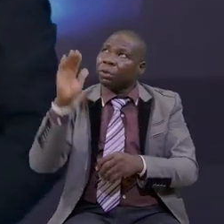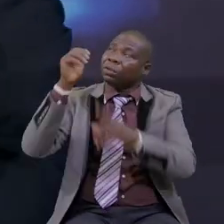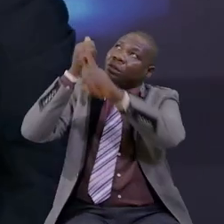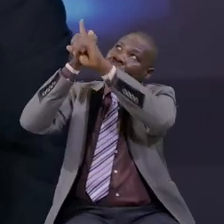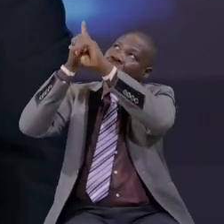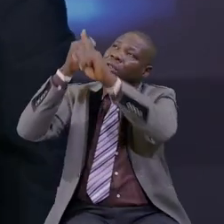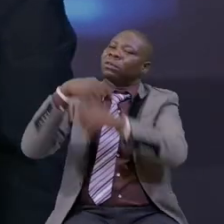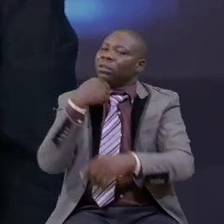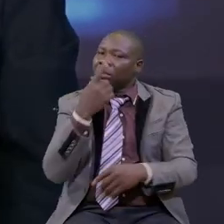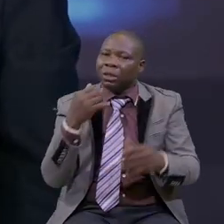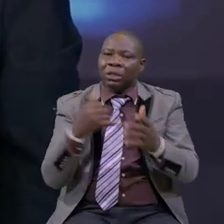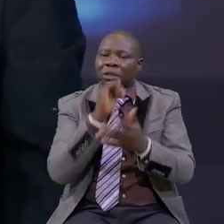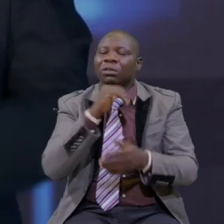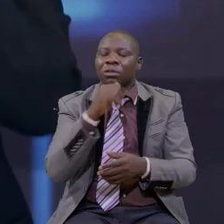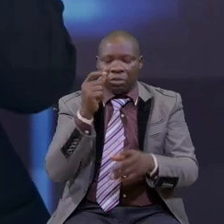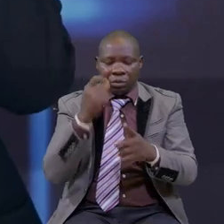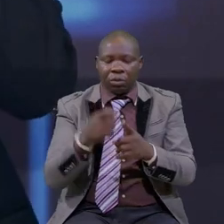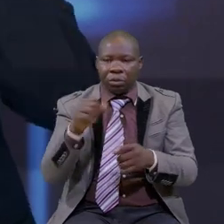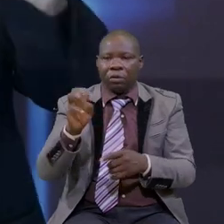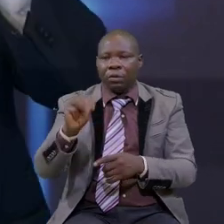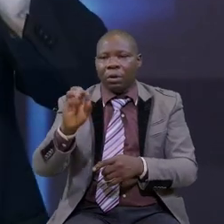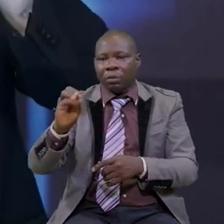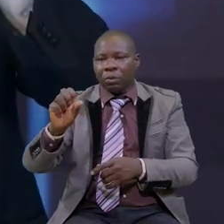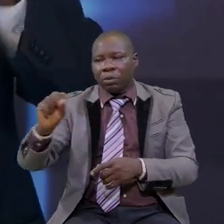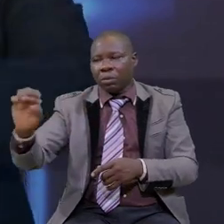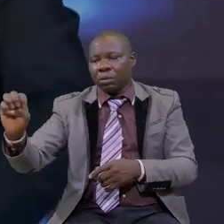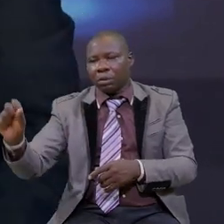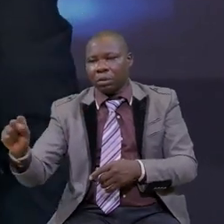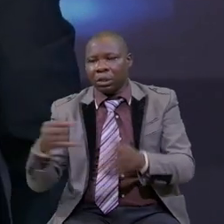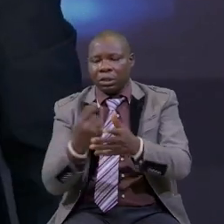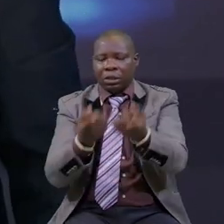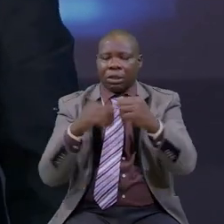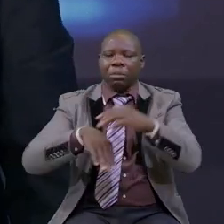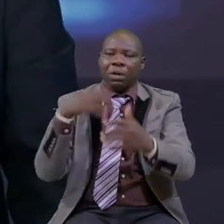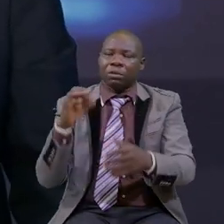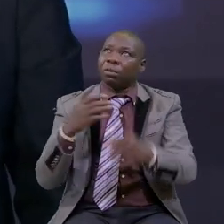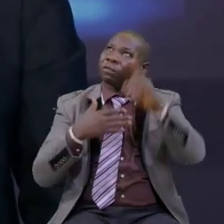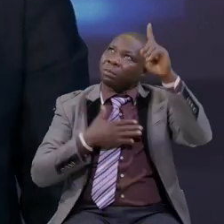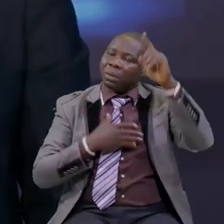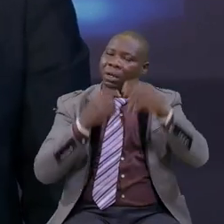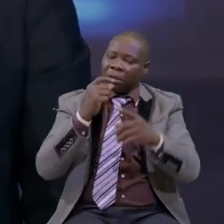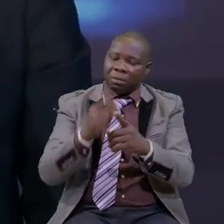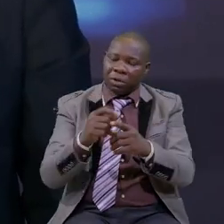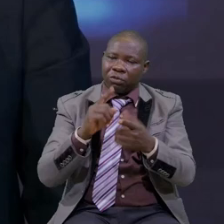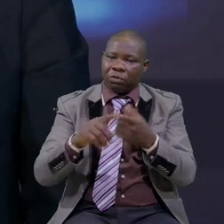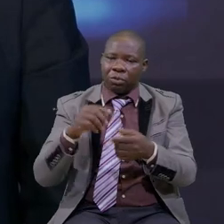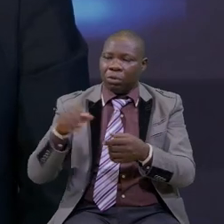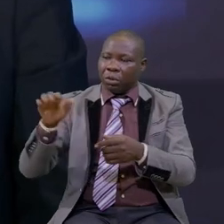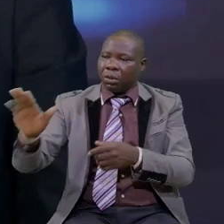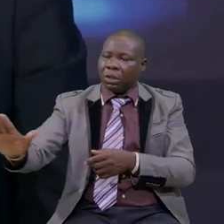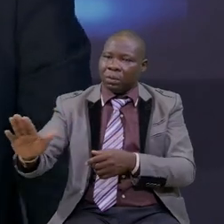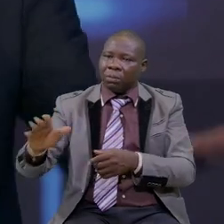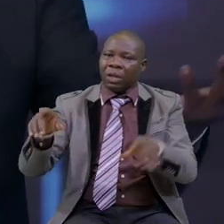dit, ce n'est pas la parole de Moïse, c'est sorti de ma bouche. Et celui-là lui